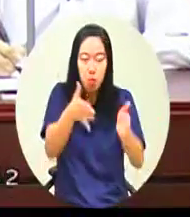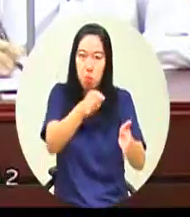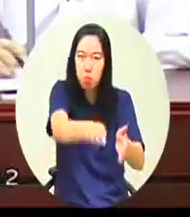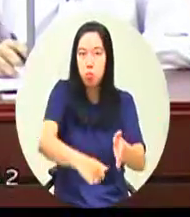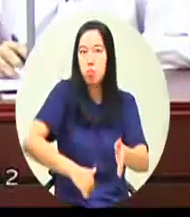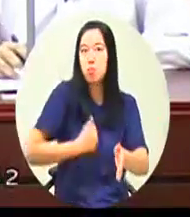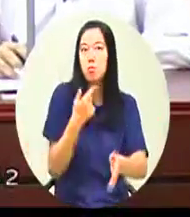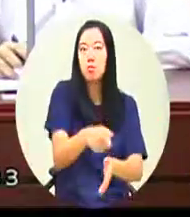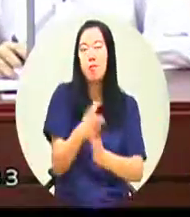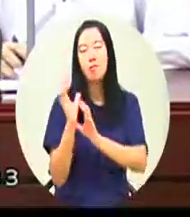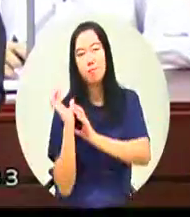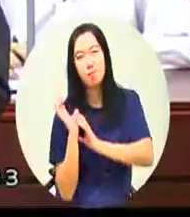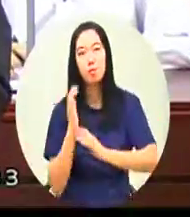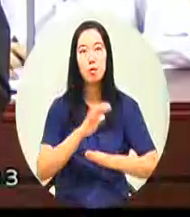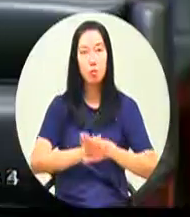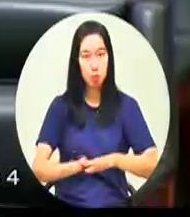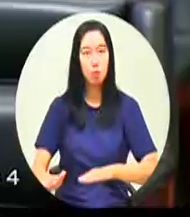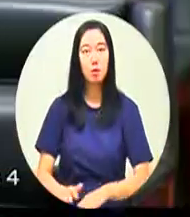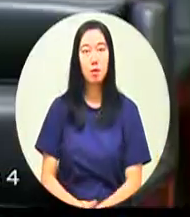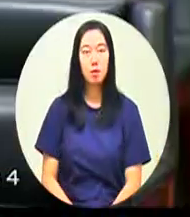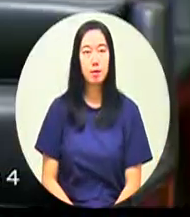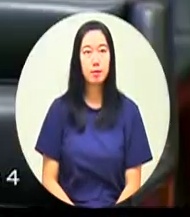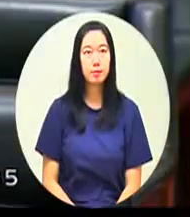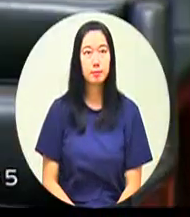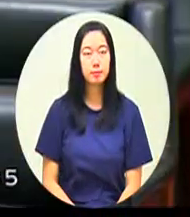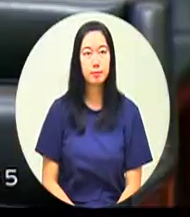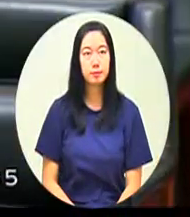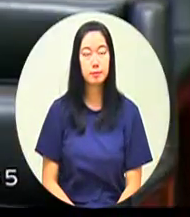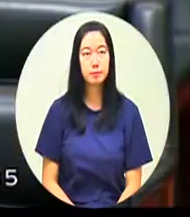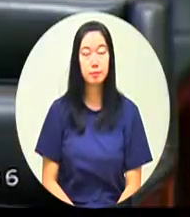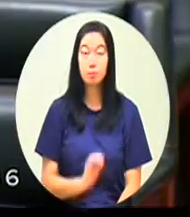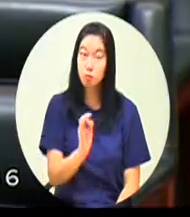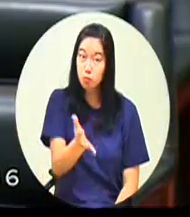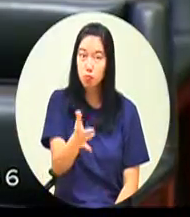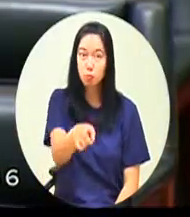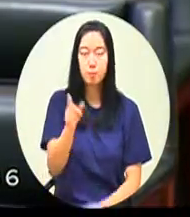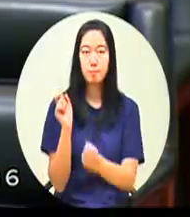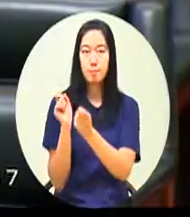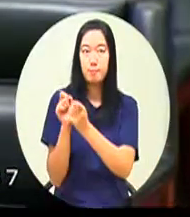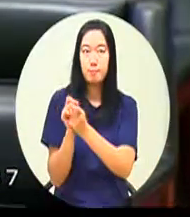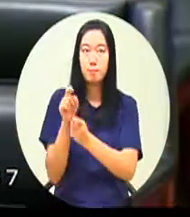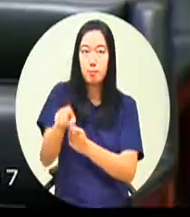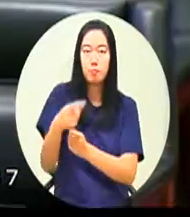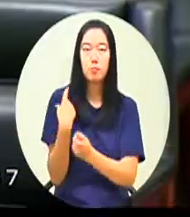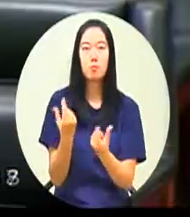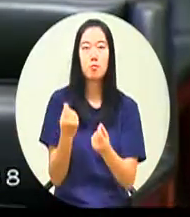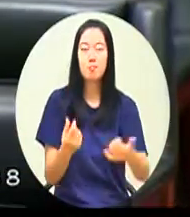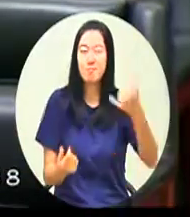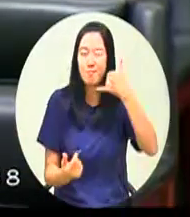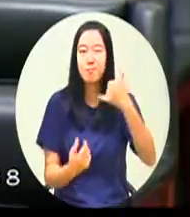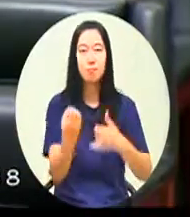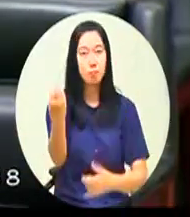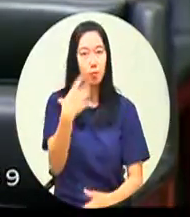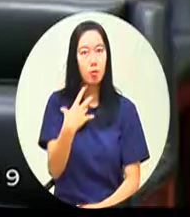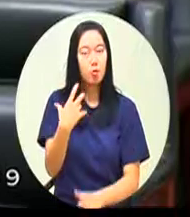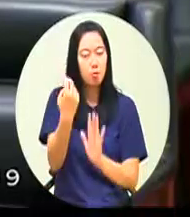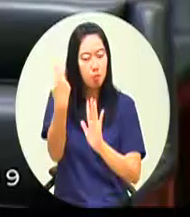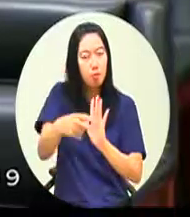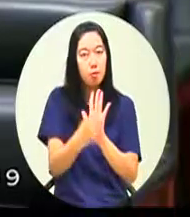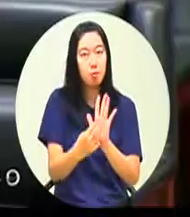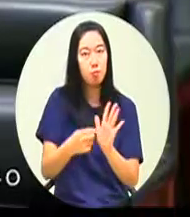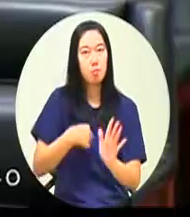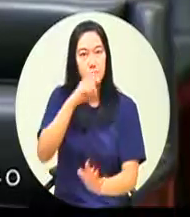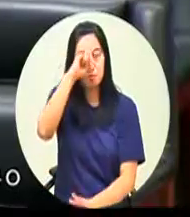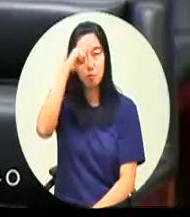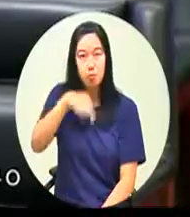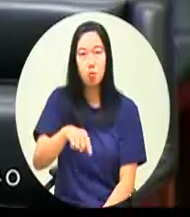成足大的负担。 因为因。最近吼，我那伊个个卡电话甲强调，所以伊希望讲吼，咱较